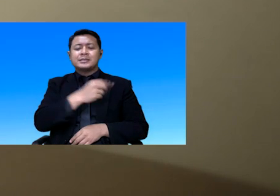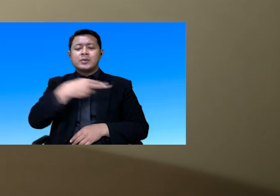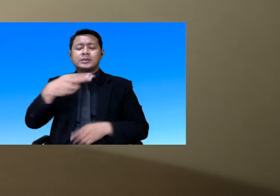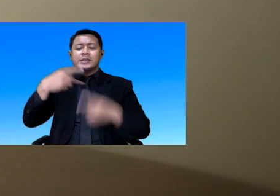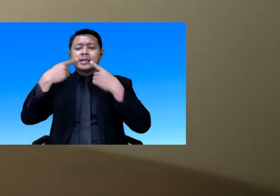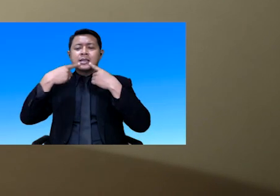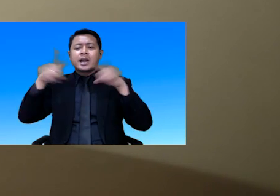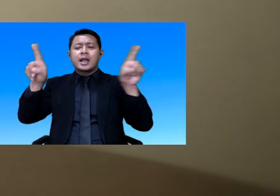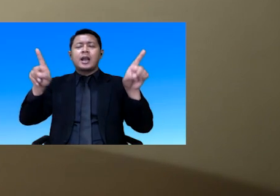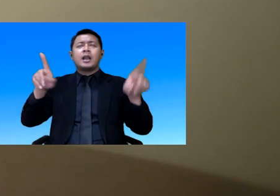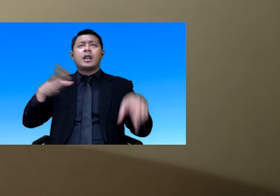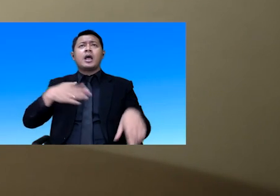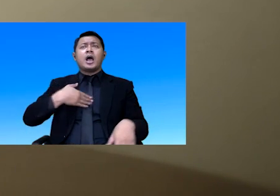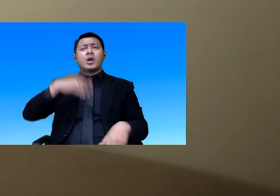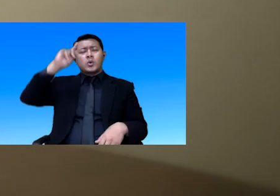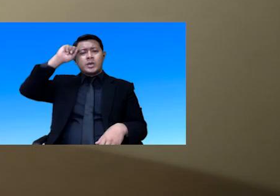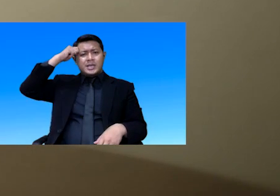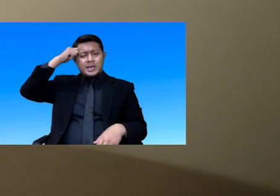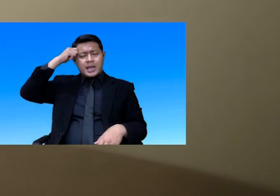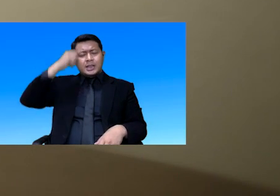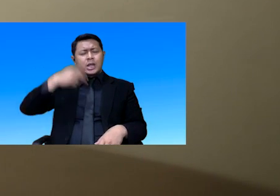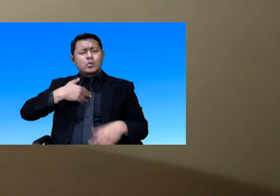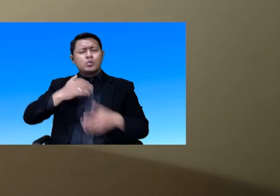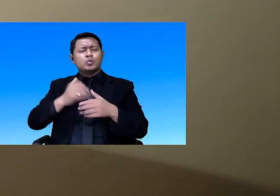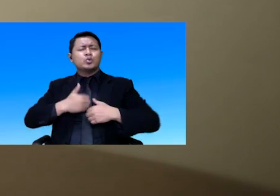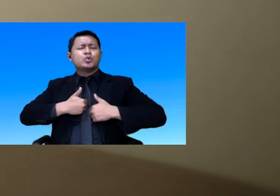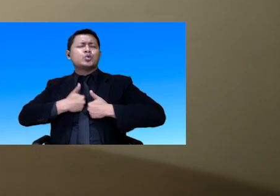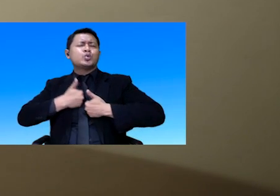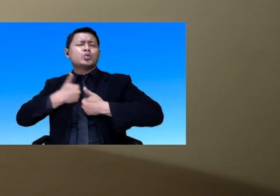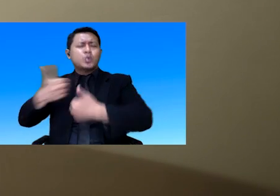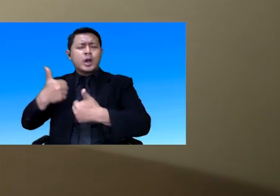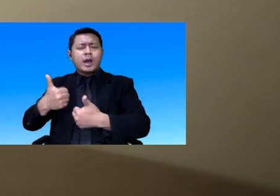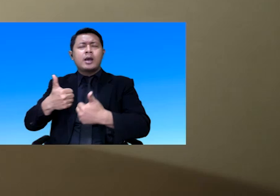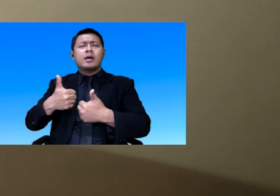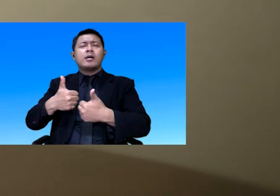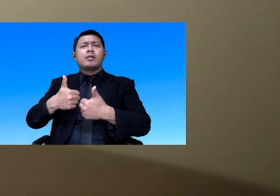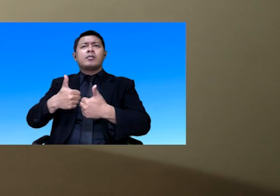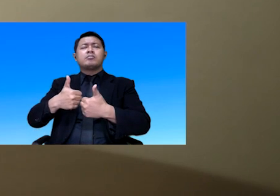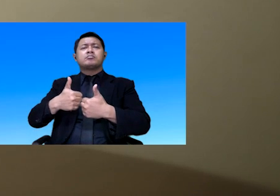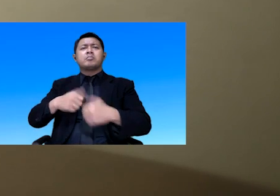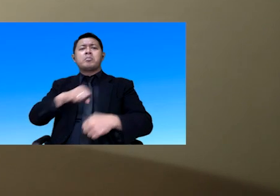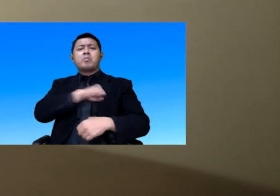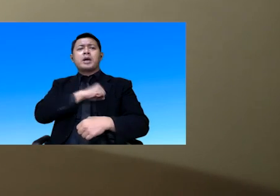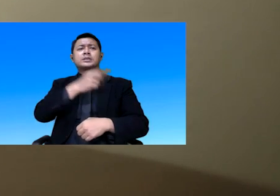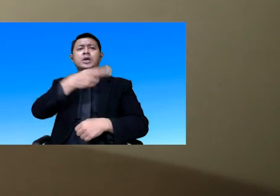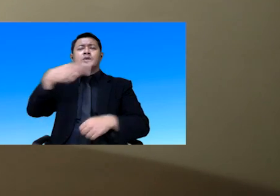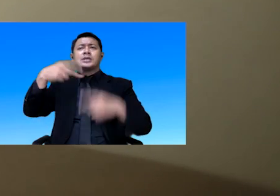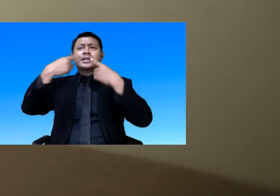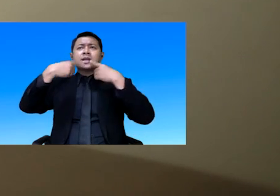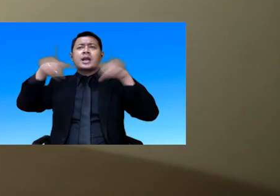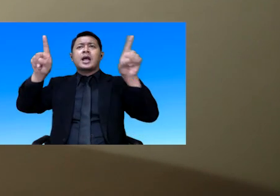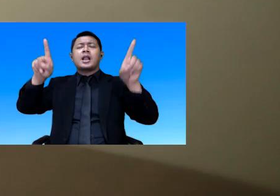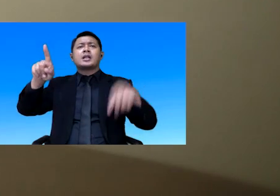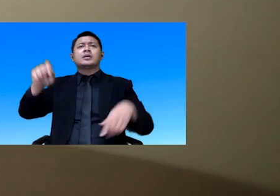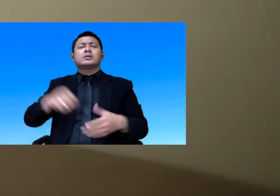Aku jadi mengingat sosok yang kuidolakan, yang mengharumkan nama bangsa di ajang